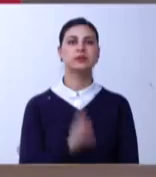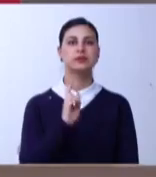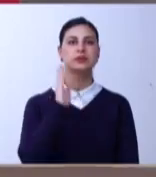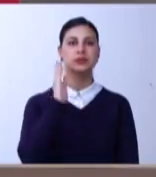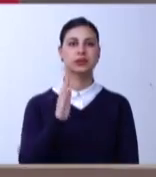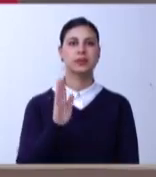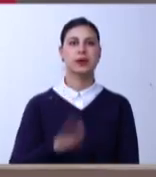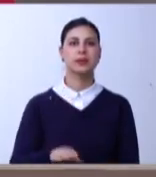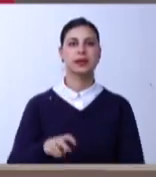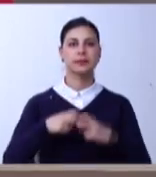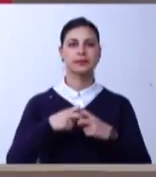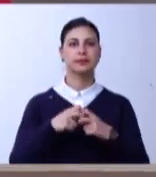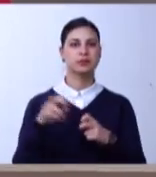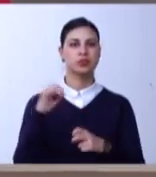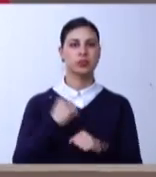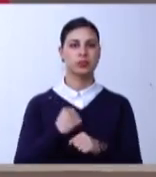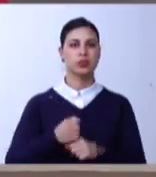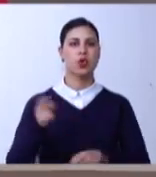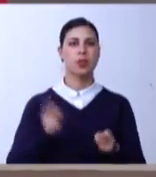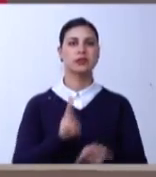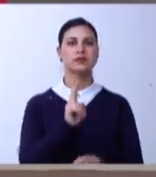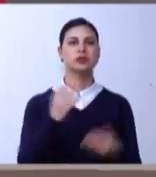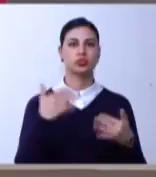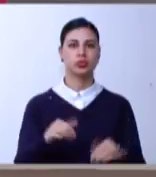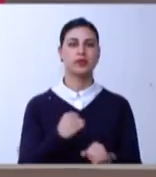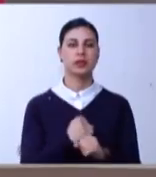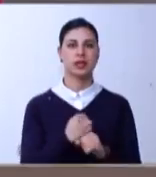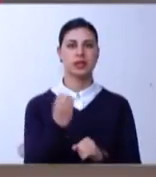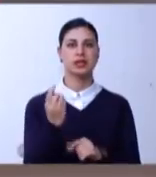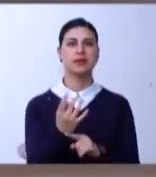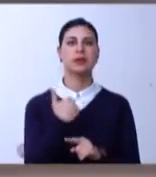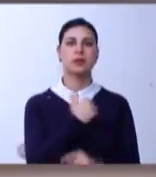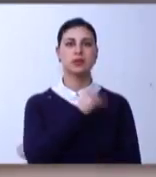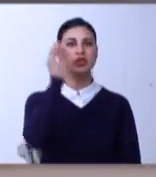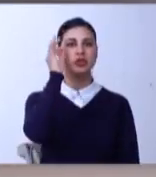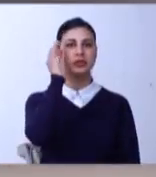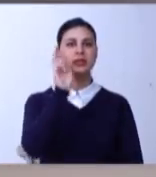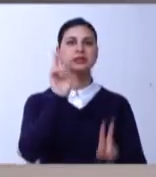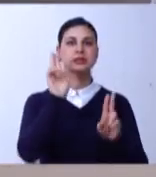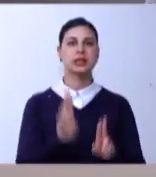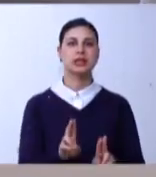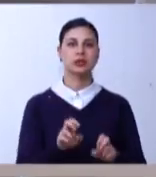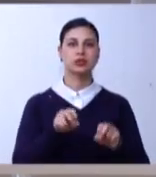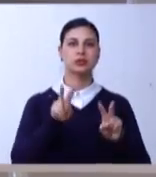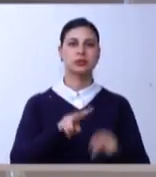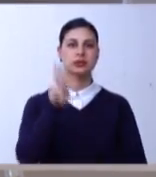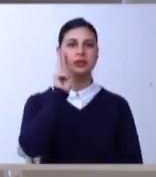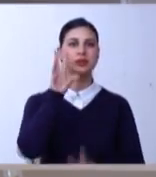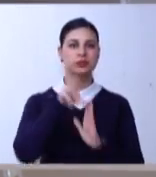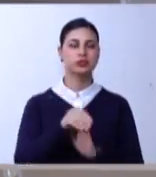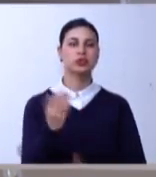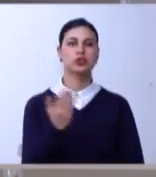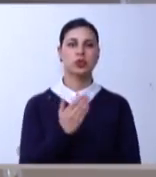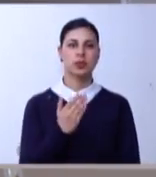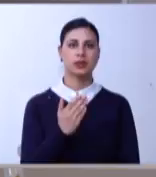აპირებს მენჯბარძაყის ენდოპროტესირების გაკეთებას, ან უკვე გაკეთებული აქვს, კიდევ ერთხელ შეგახსენებთ, რომ სტანდარტული ავზი საპირფარეშოში,